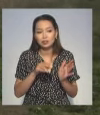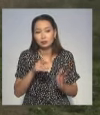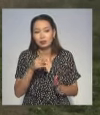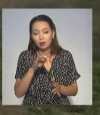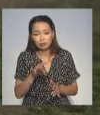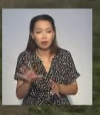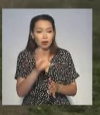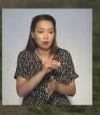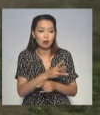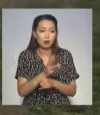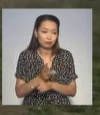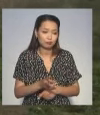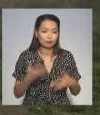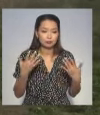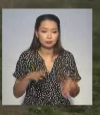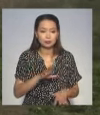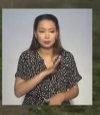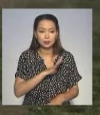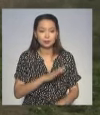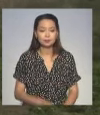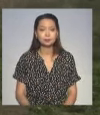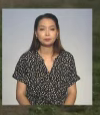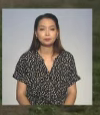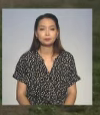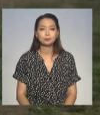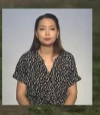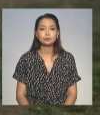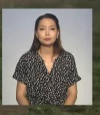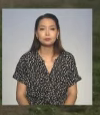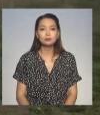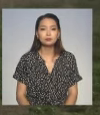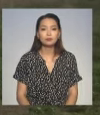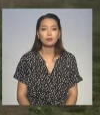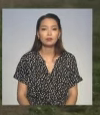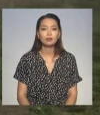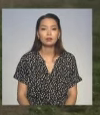өнделді. Бақыт Рахметова, Ақбота Базарбай, Нұркен Жалмұхан, Астана Таймс.